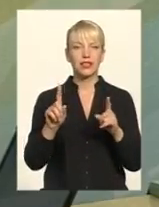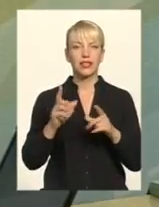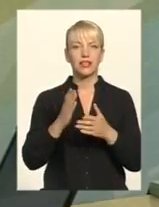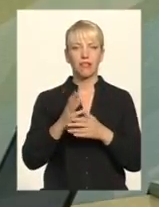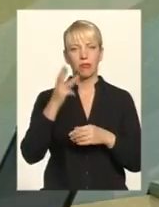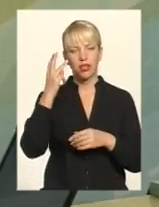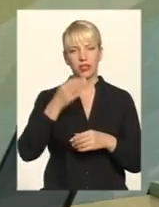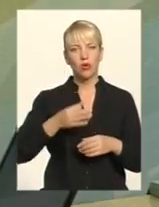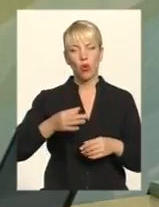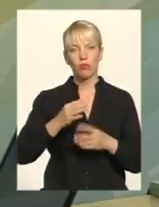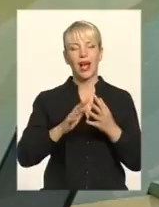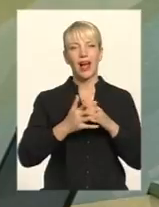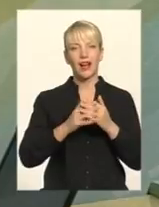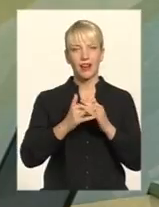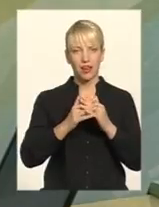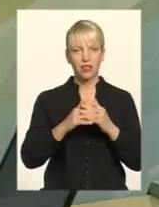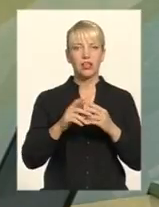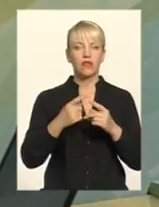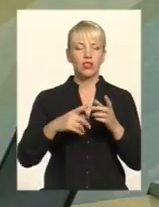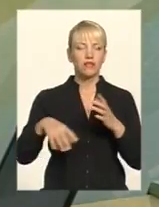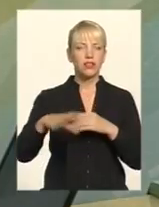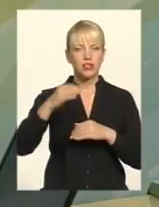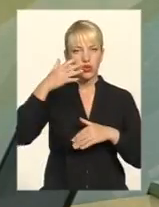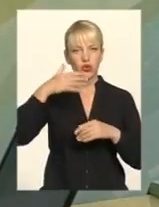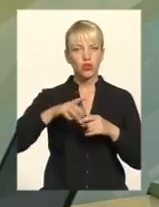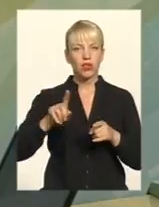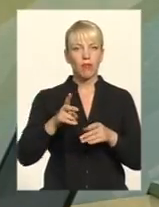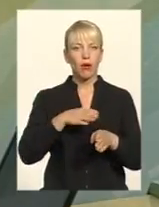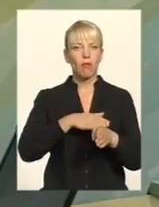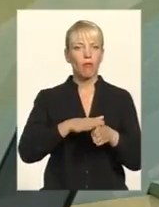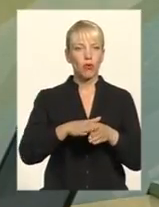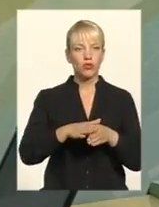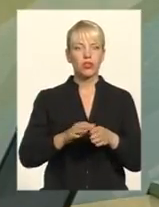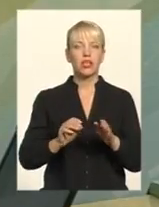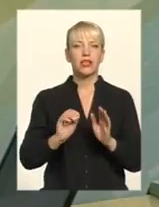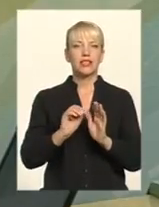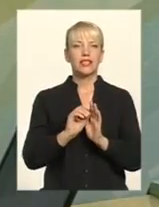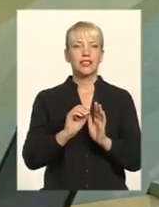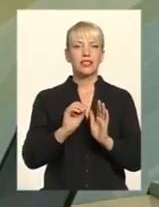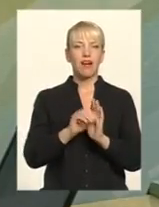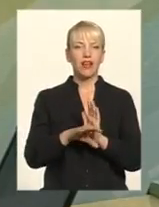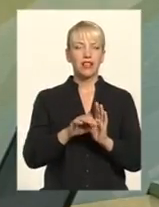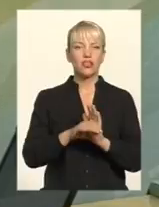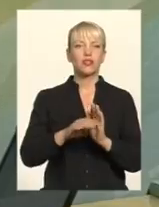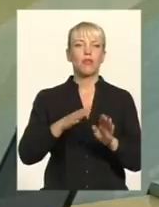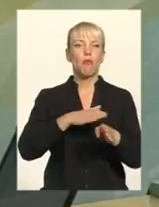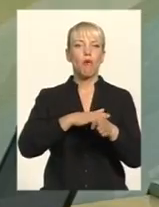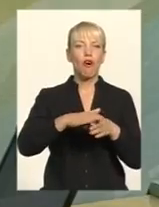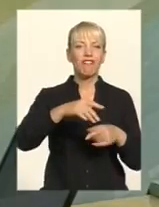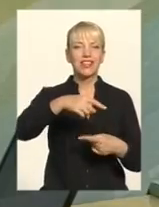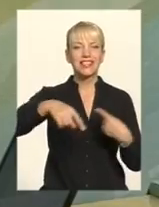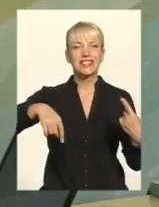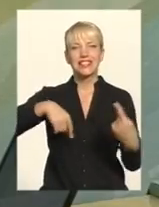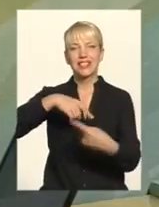області, аграрних, вони зараз всі розуміють, що треба повністю завантажувати цикл, робити повний цикл